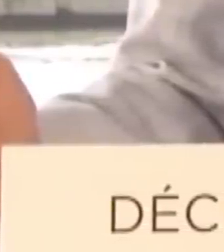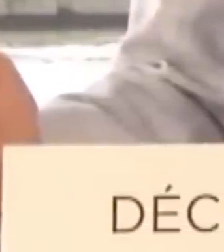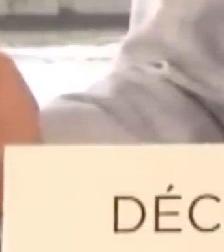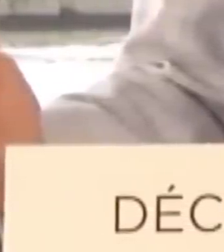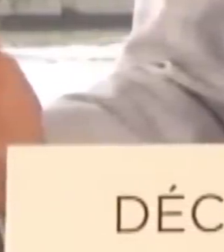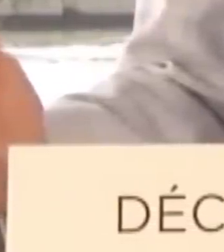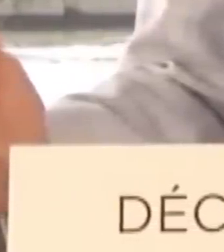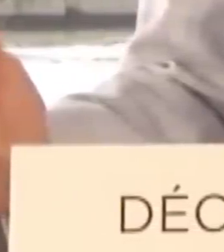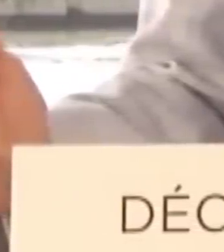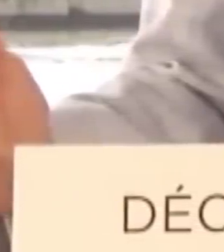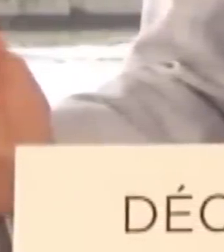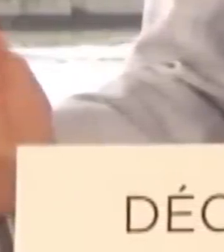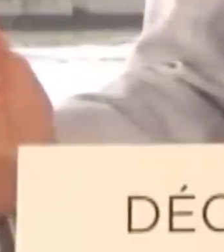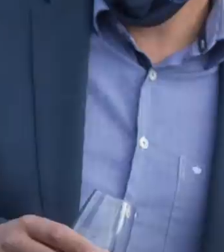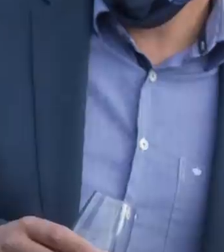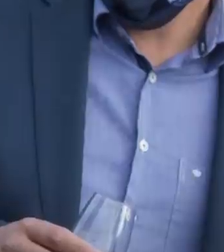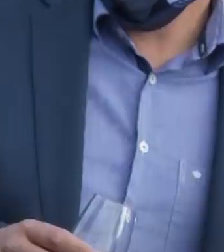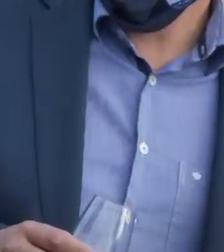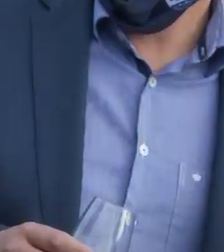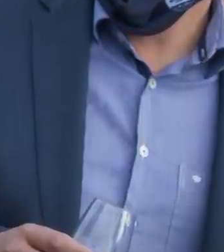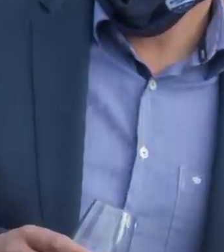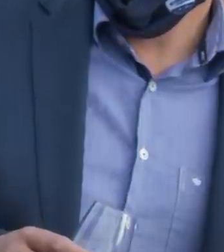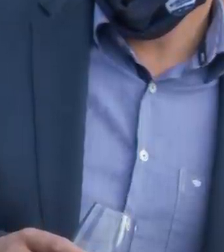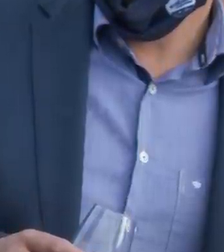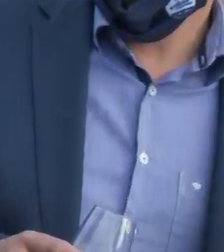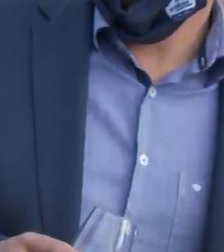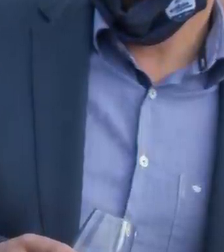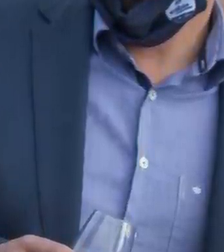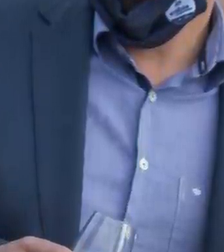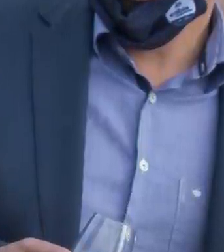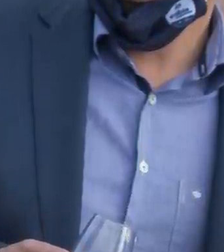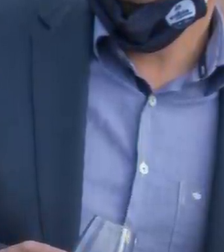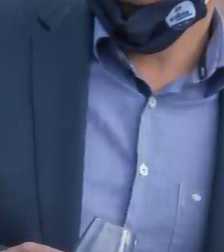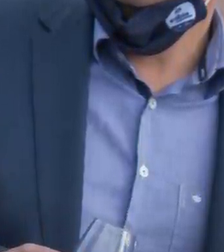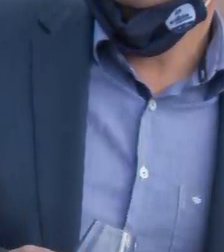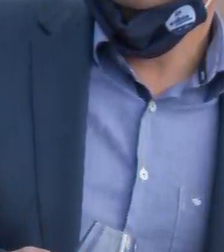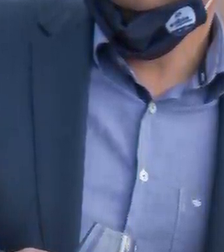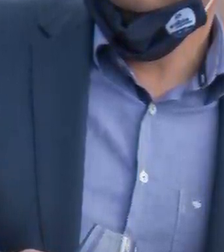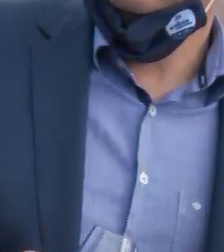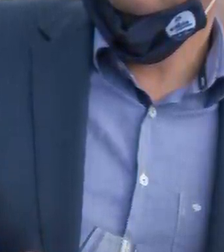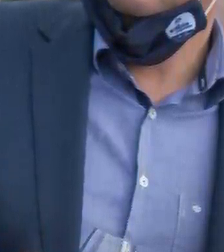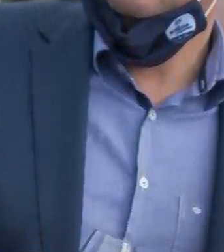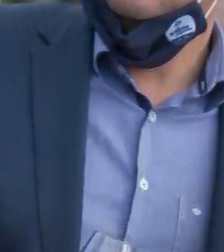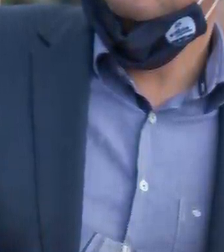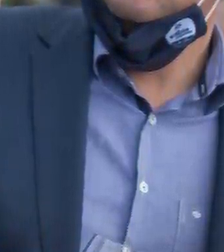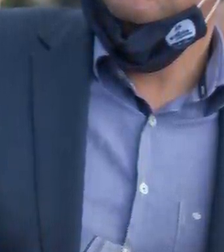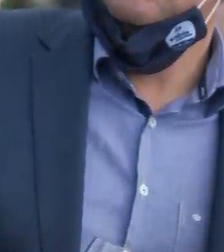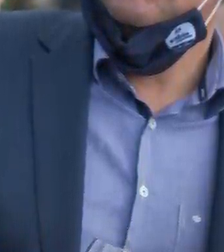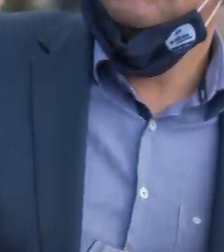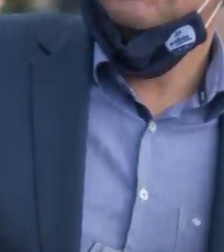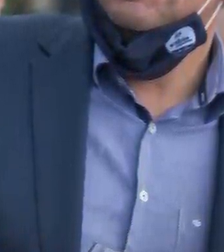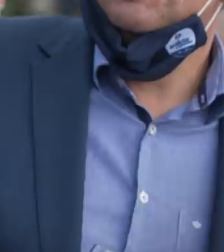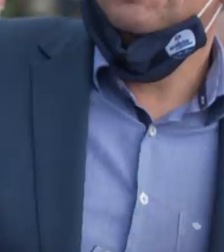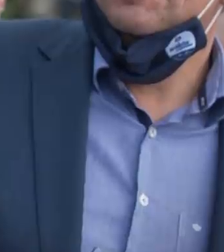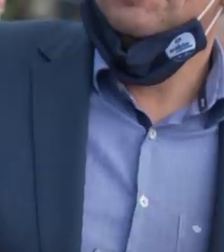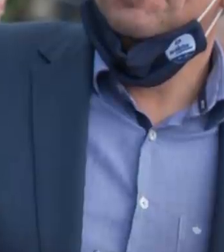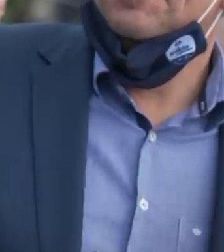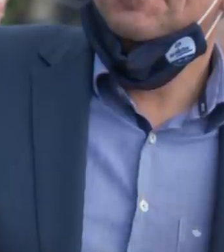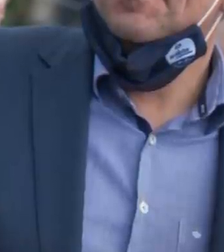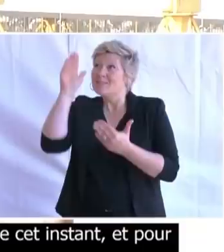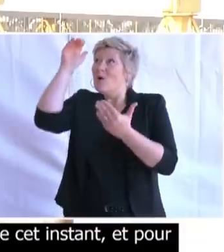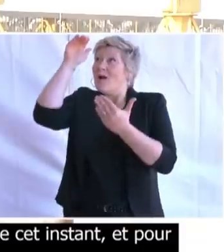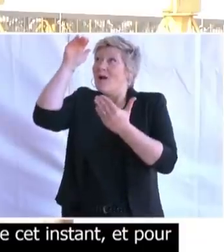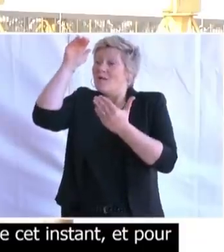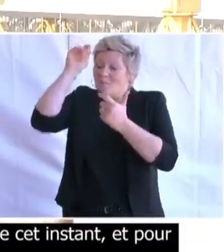Hidalgo, de déparisianiser son image. Et donc, à mon avis, elle va en foutre des caisses sur la France des territoires, la France du local, la France des solutions, etc. Genre, je suis pas que